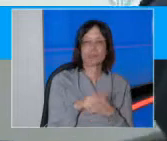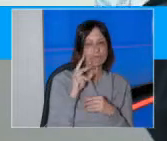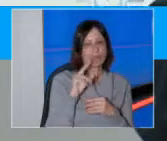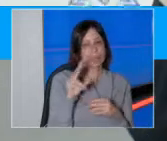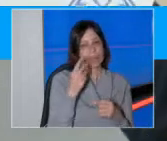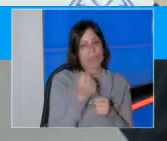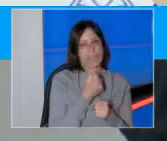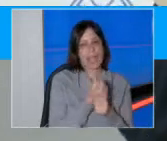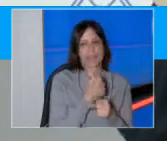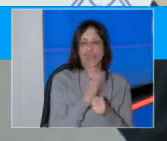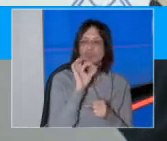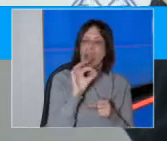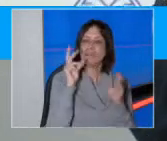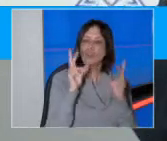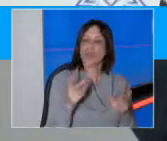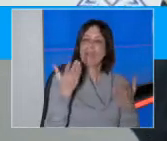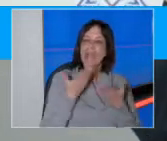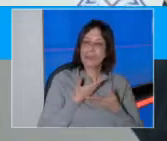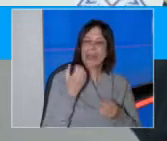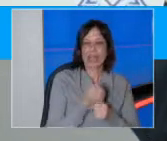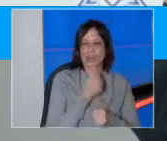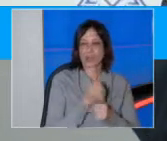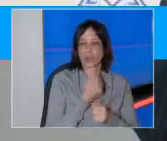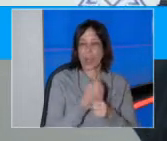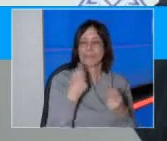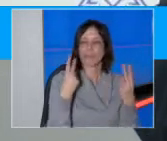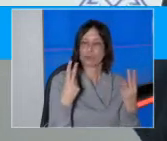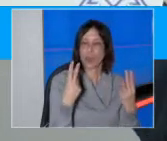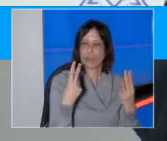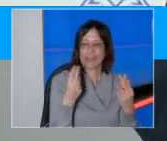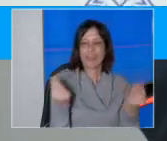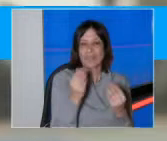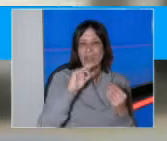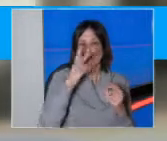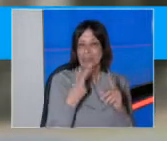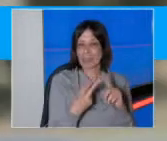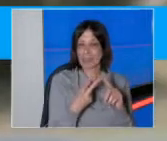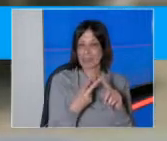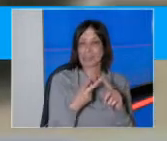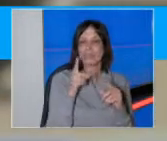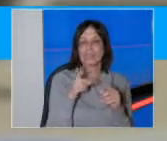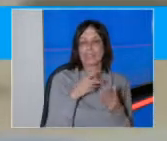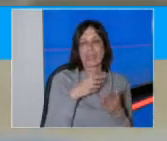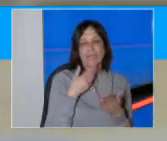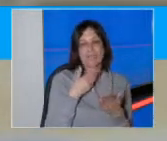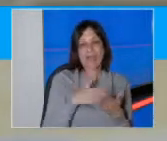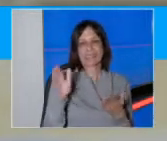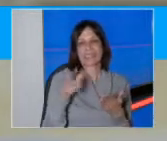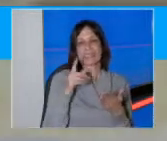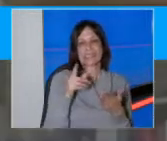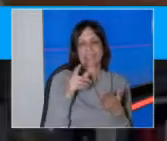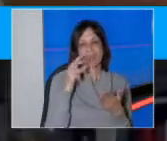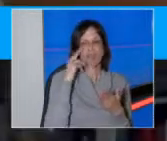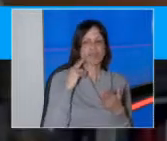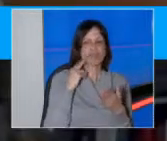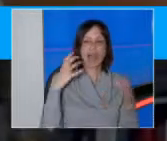פרקטי של אפשרות לקבל תעסוקה משמעותית, והדבר השני זה באמת הסרת, מה שנקרא הקלון